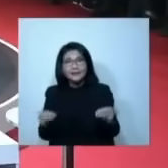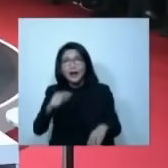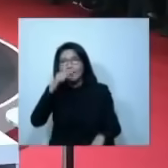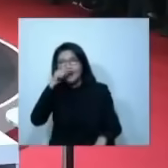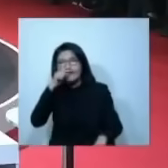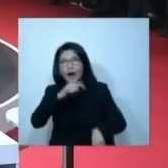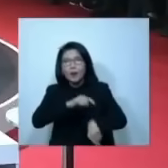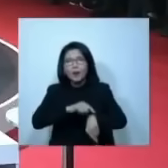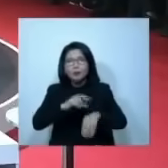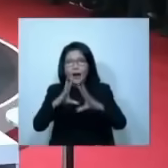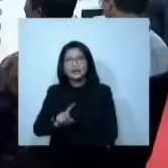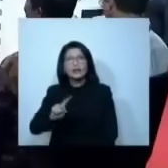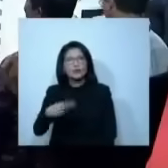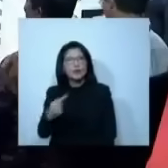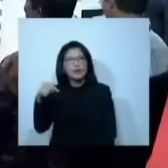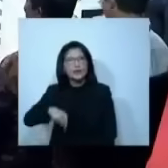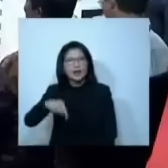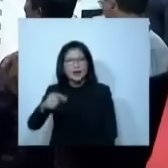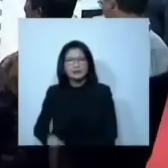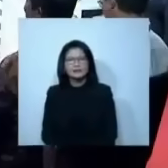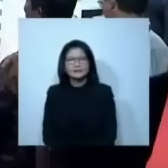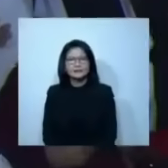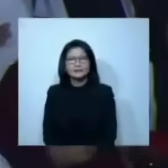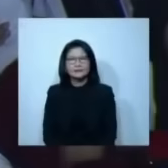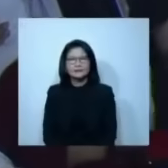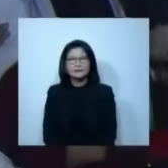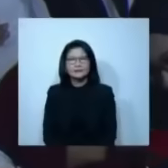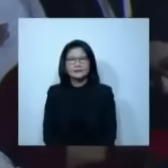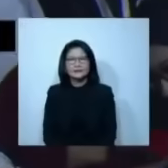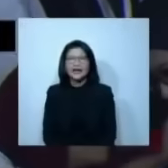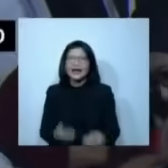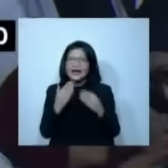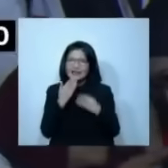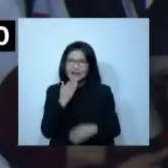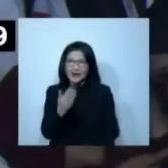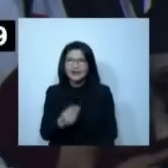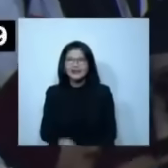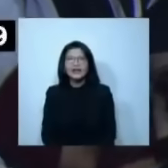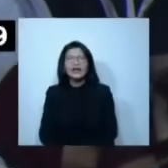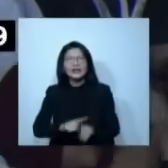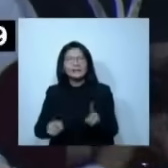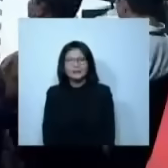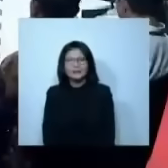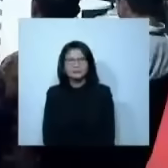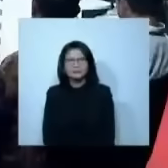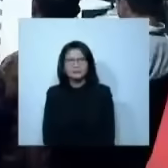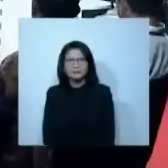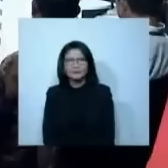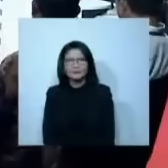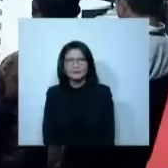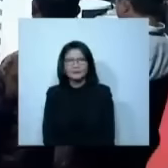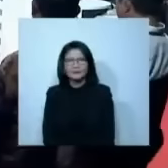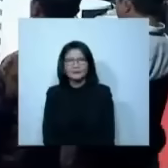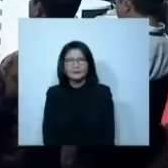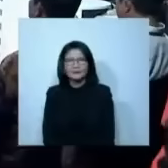saya bedanya amat tipis swing Poter amat labil dia amat bergantung kepada informasi yang nyampai kepadanya